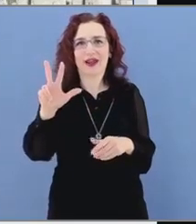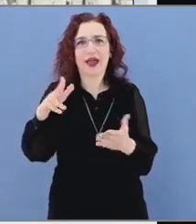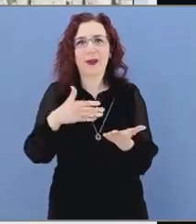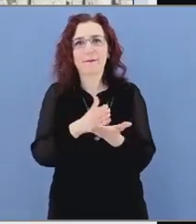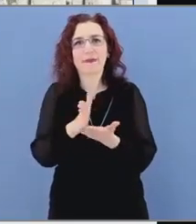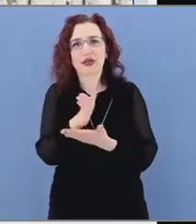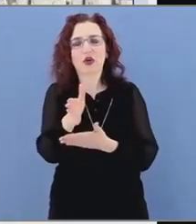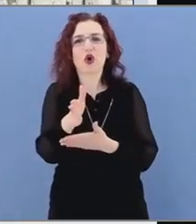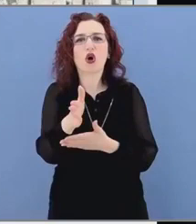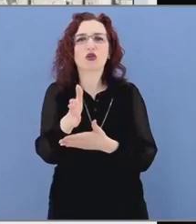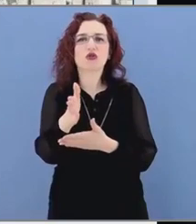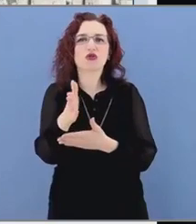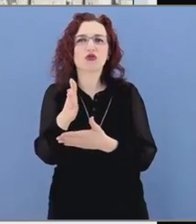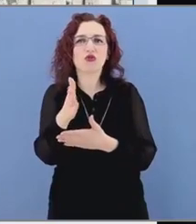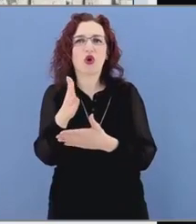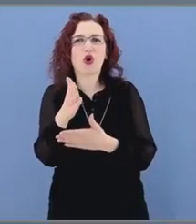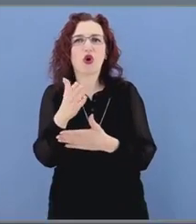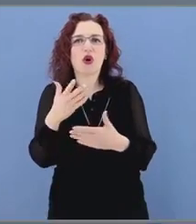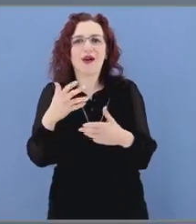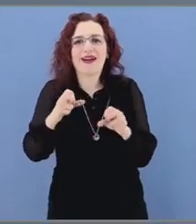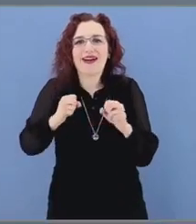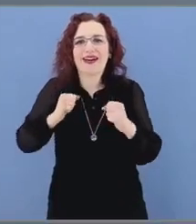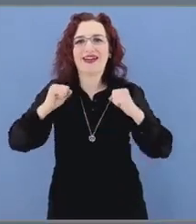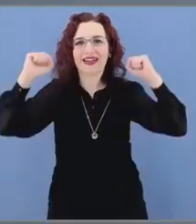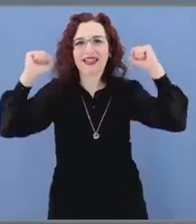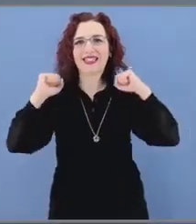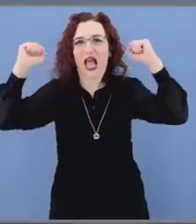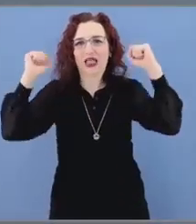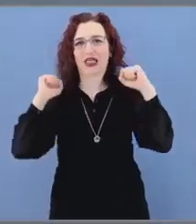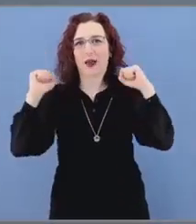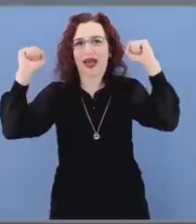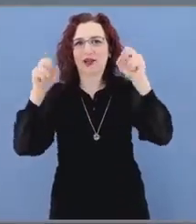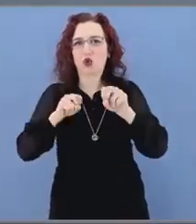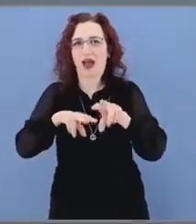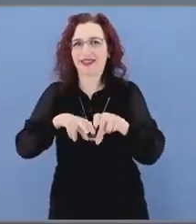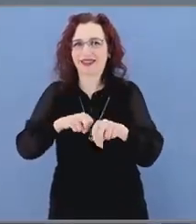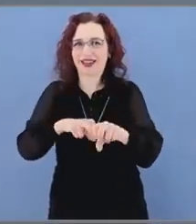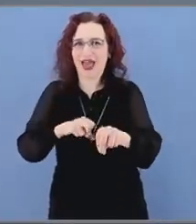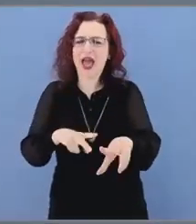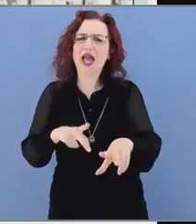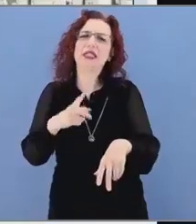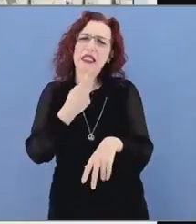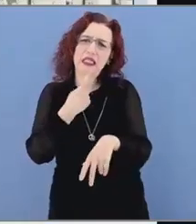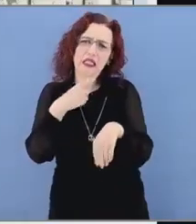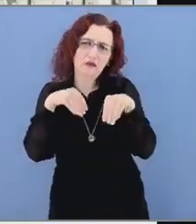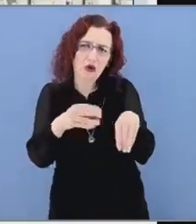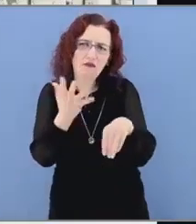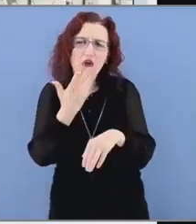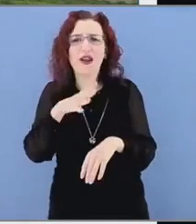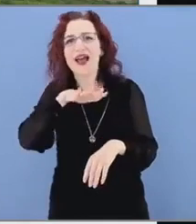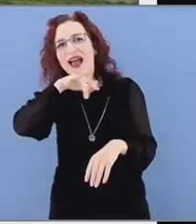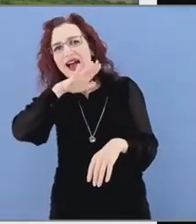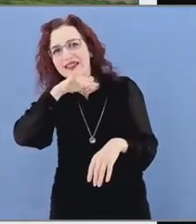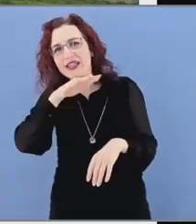chi appunto vorrà partecipare, anche per gli anziani, e poi un'area fitness attrezzata. Sì,